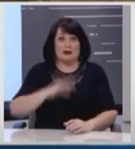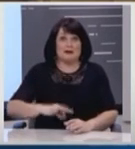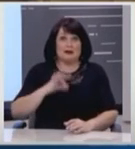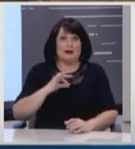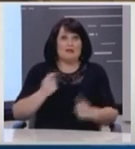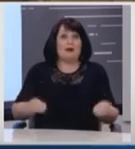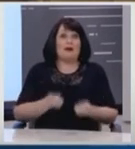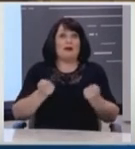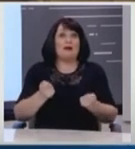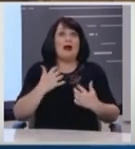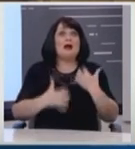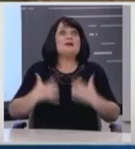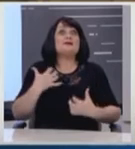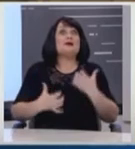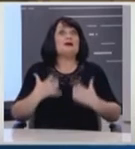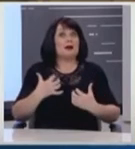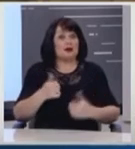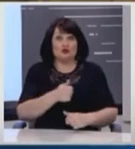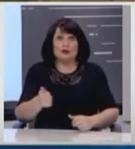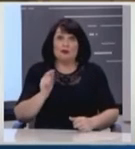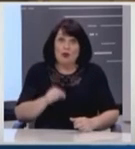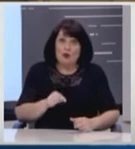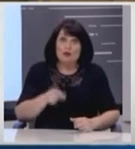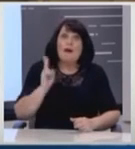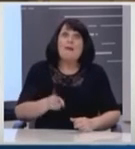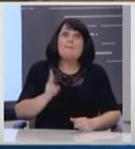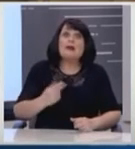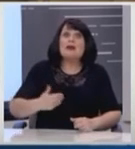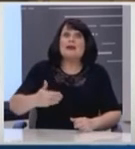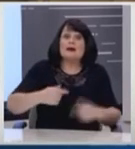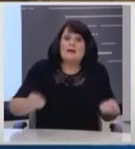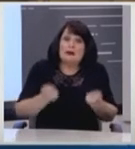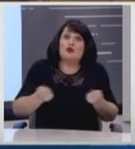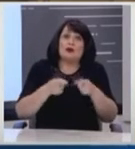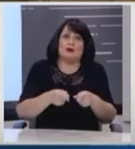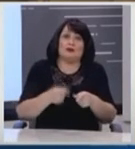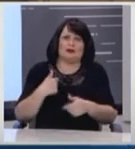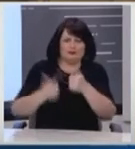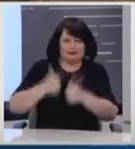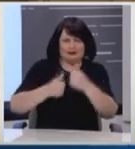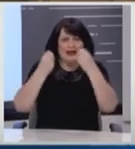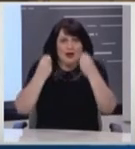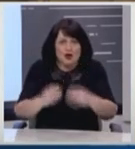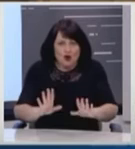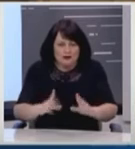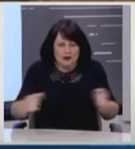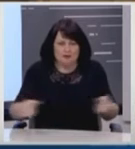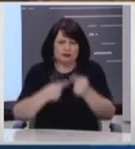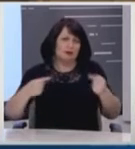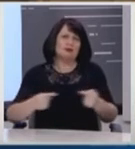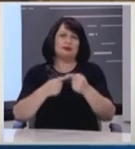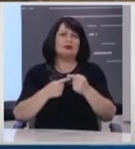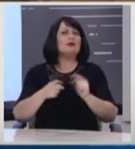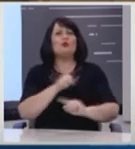δεν είναι απλά ανησυχητικές. Γίνονται πολύ επικίνδυνες. Οι ανταγωνισμοί οξύνονται, και αφορούν το